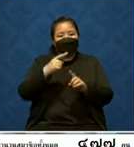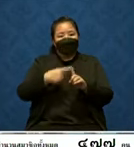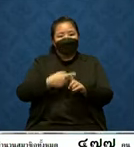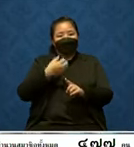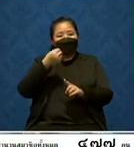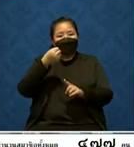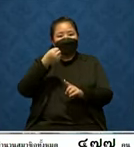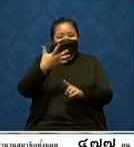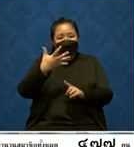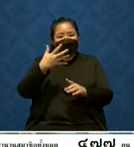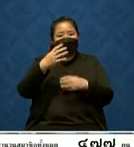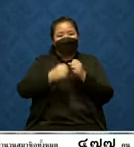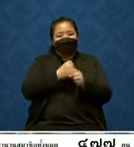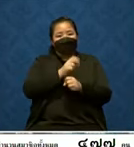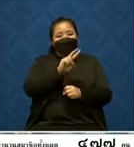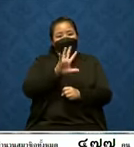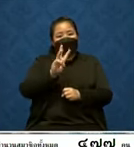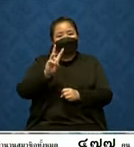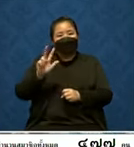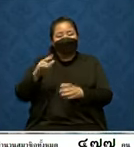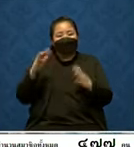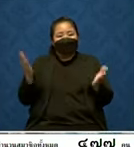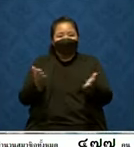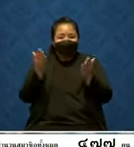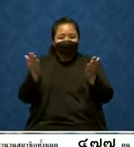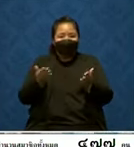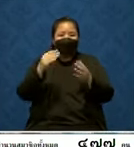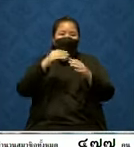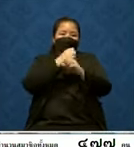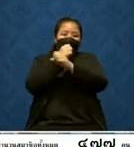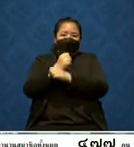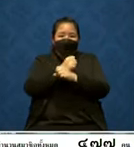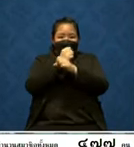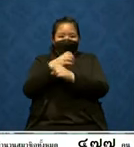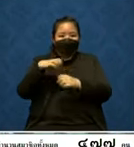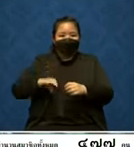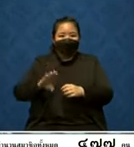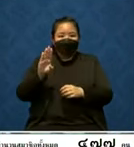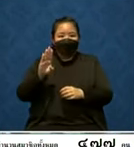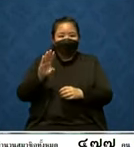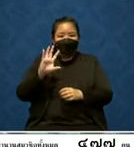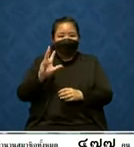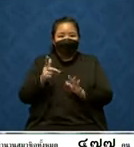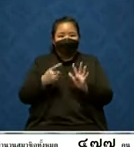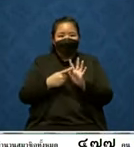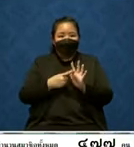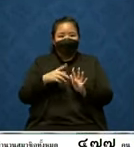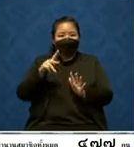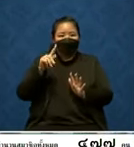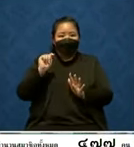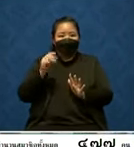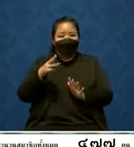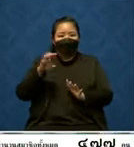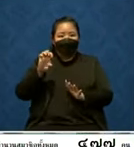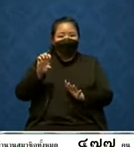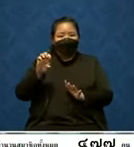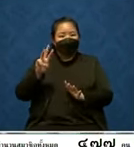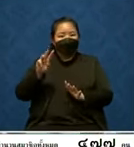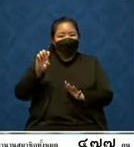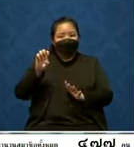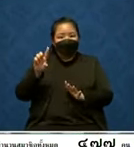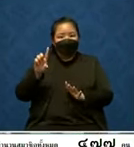วิจัยพัฒนาส่งเสริมกิจการป้องกันระหว่างบริษัทชอทวีมหาชนท่านประธาน